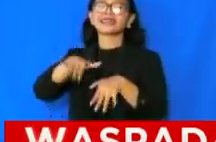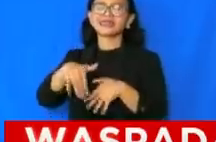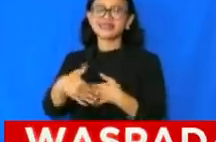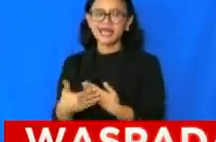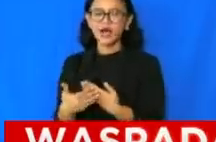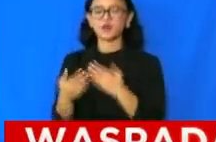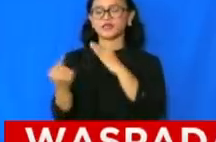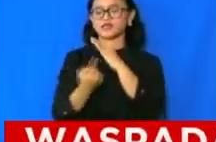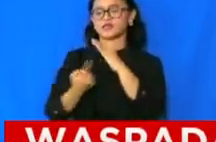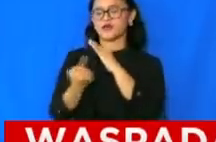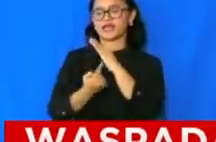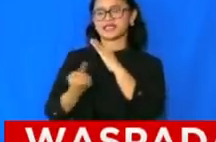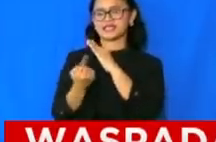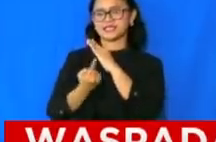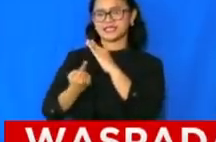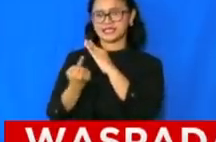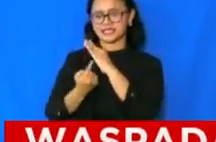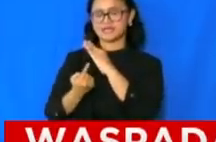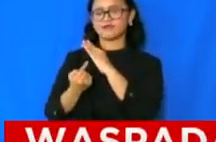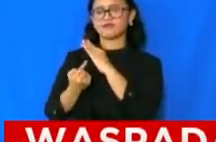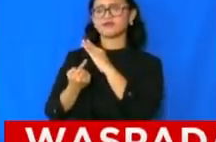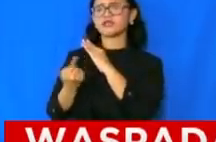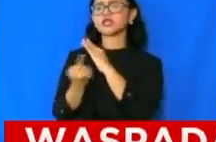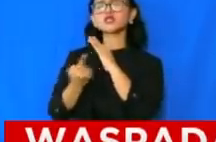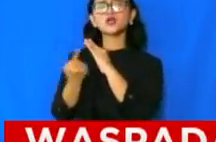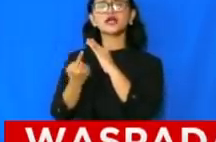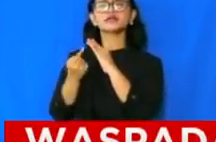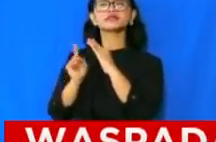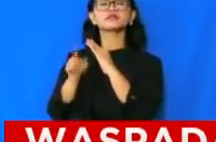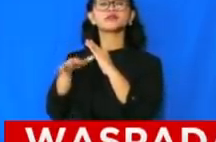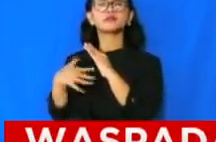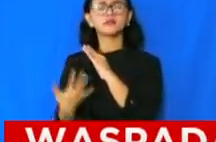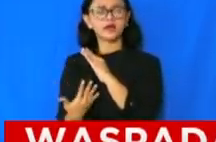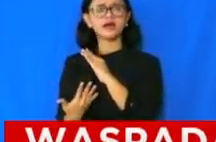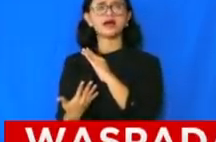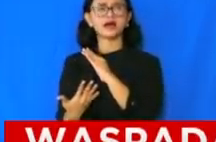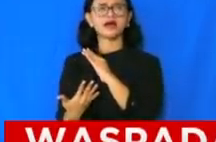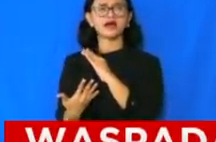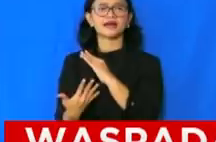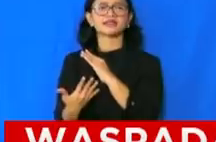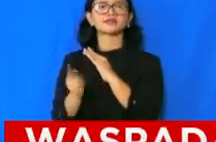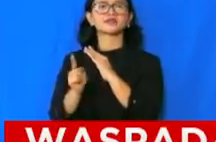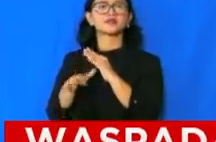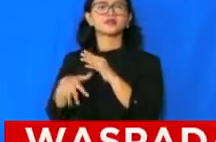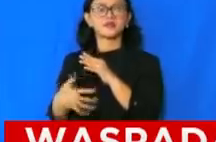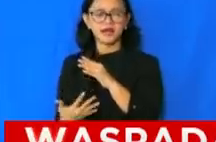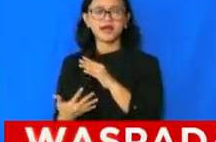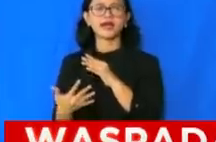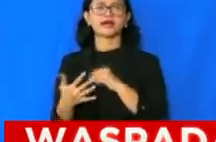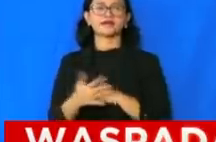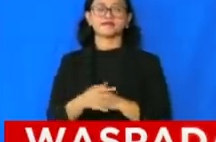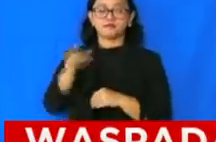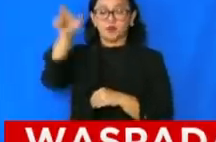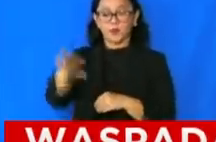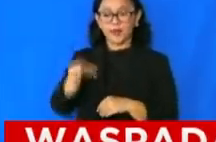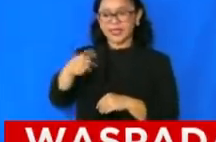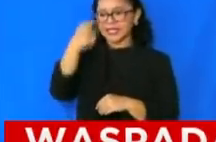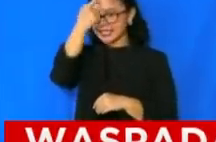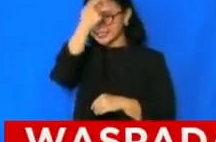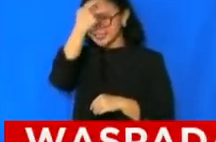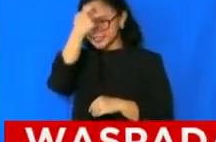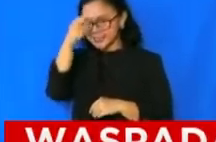kita isolasi pria ini dalam rangka untuk memisahkan antara sumber